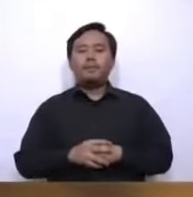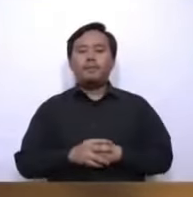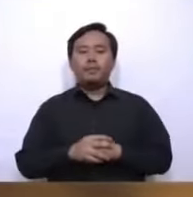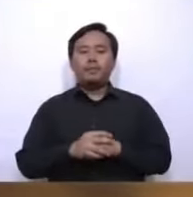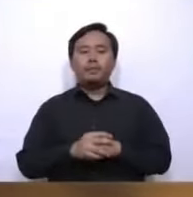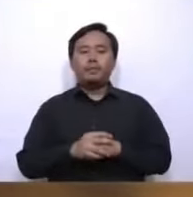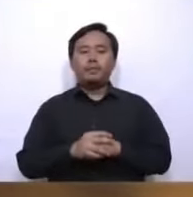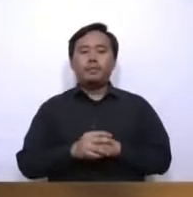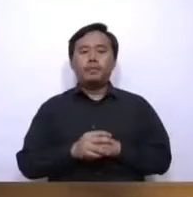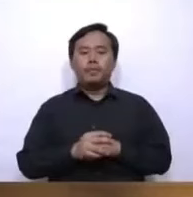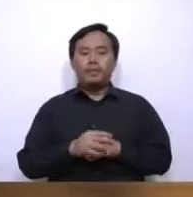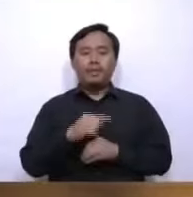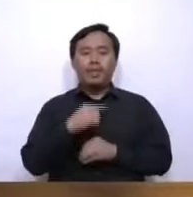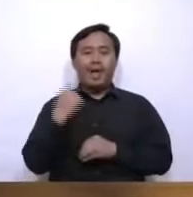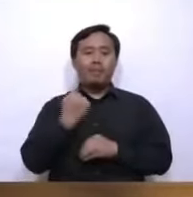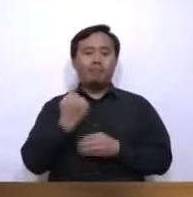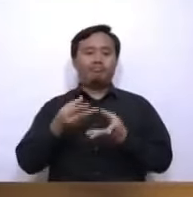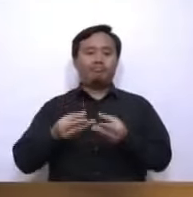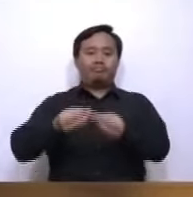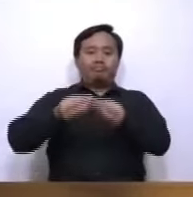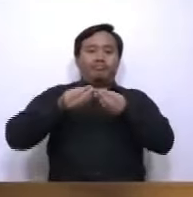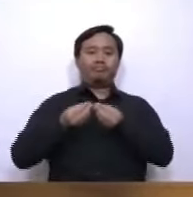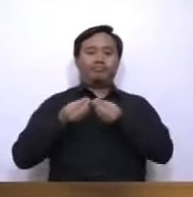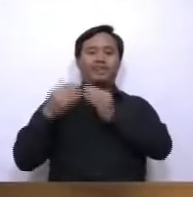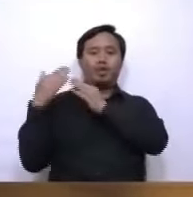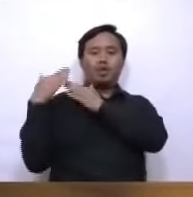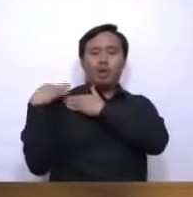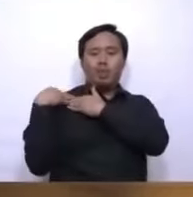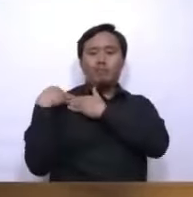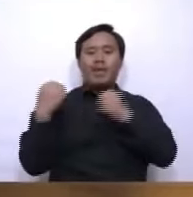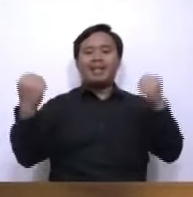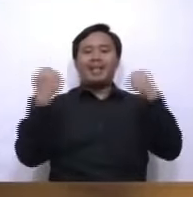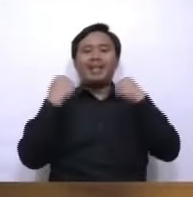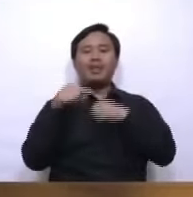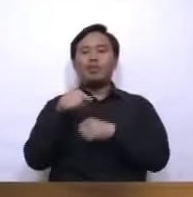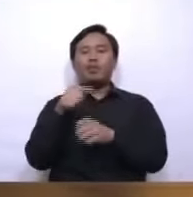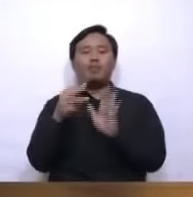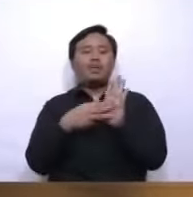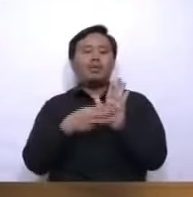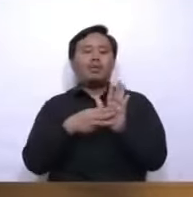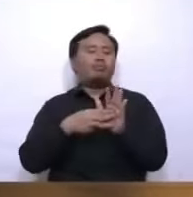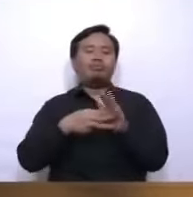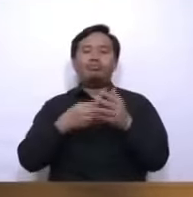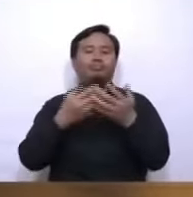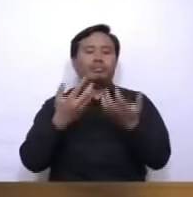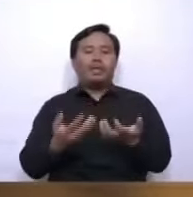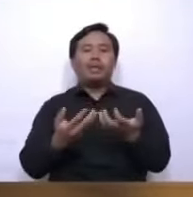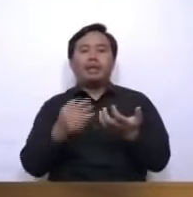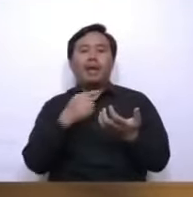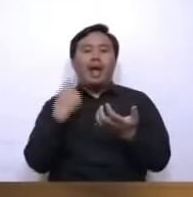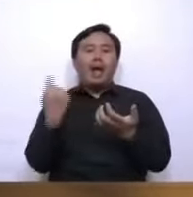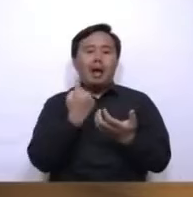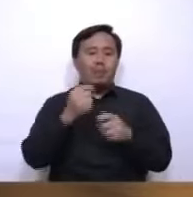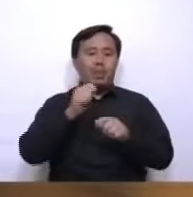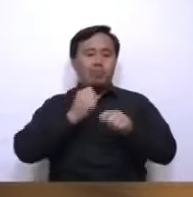tentu kalau kami diberi amanah, kesehatan adalah hal yang fundament. Maka tentu kami akan